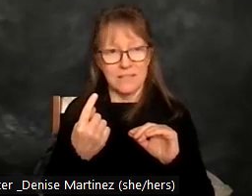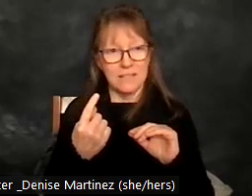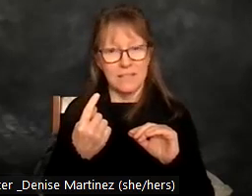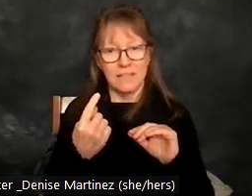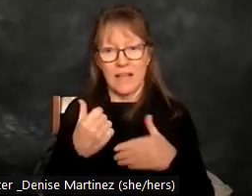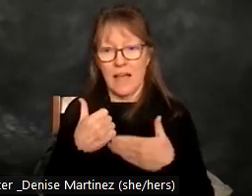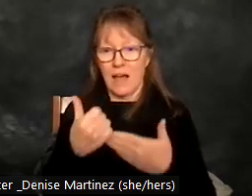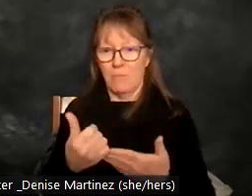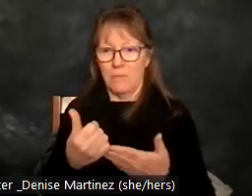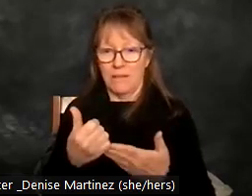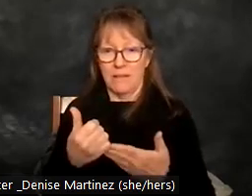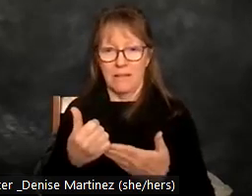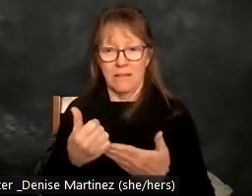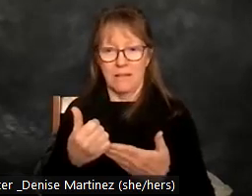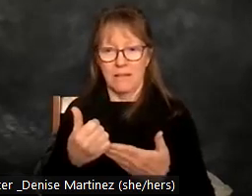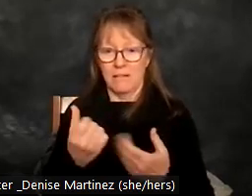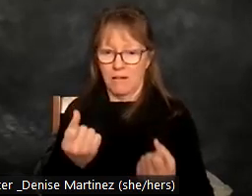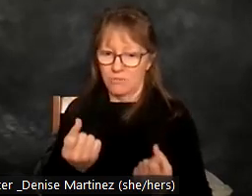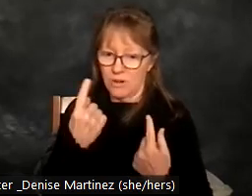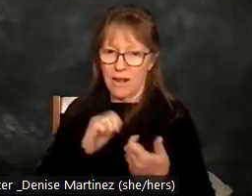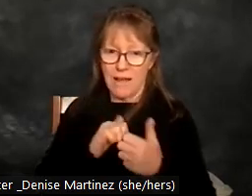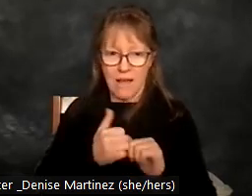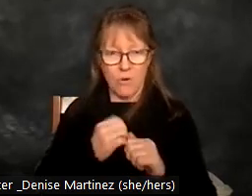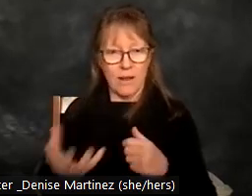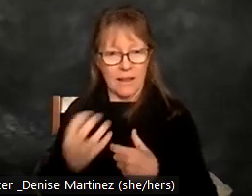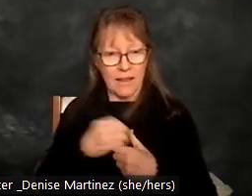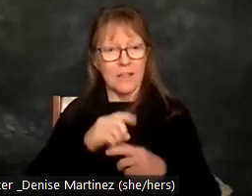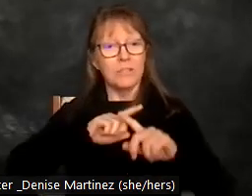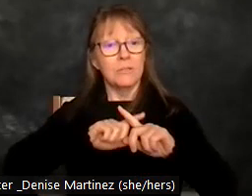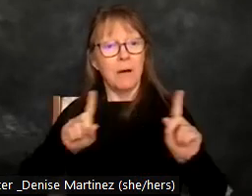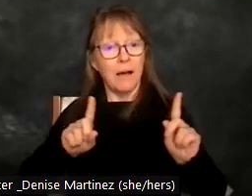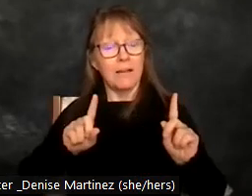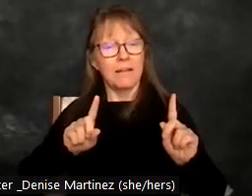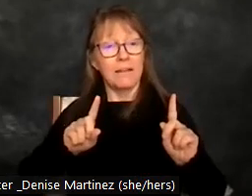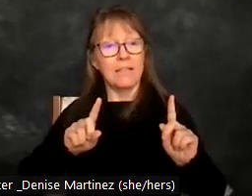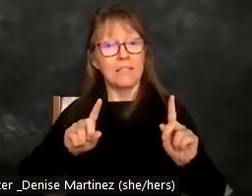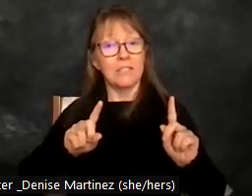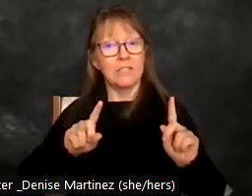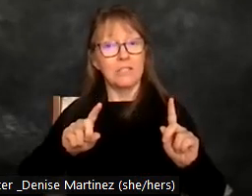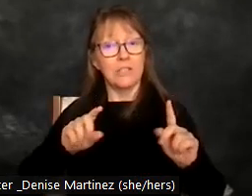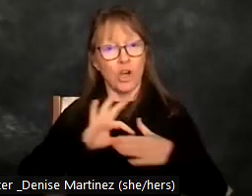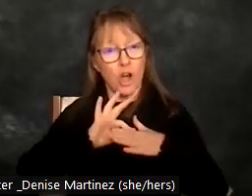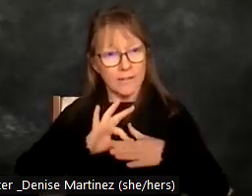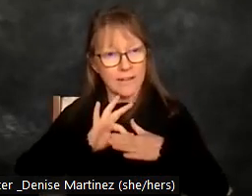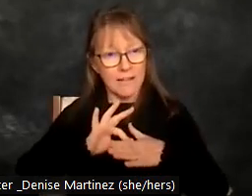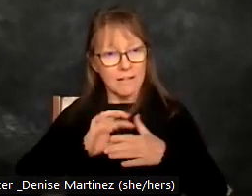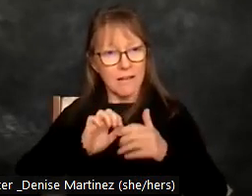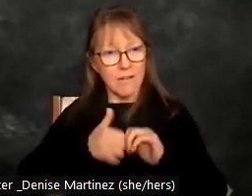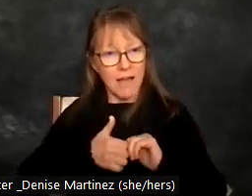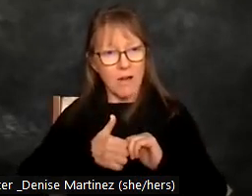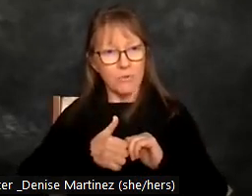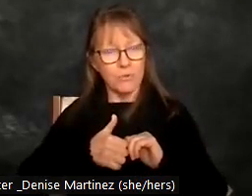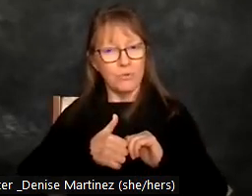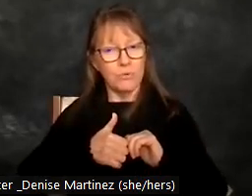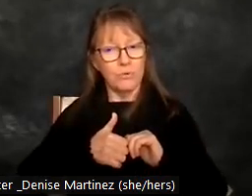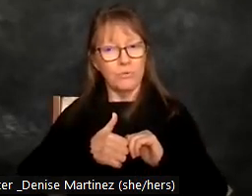understanding how to engage with your others, compréhension, it's also the j'ai content dois of the engager, document. mais And c'est the two tout comments on contenu, language engagement. justice Il y a